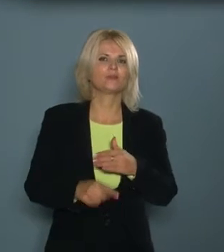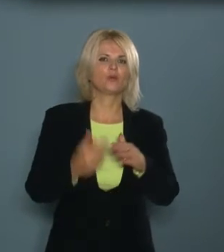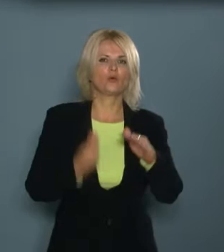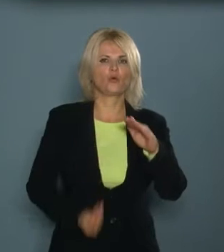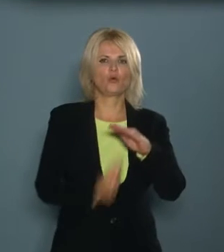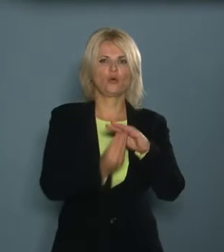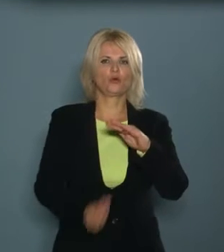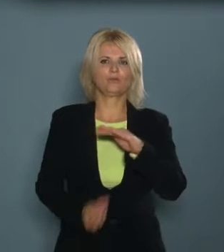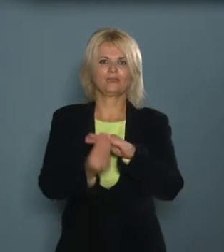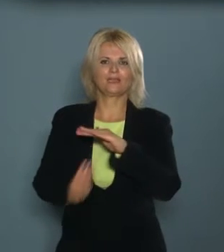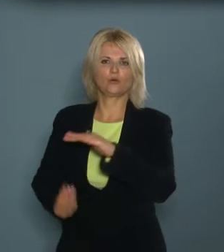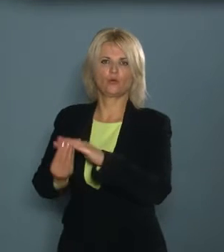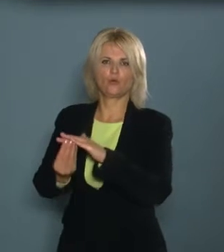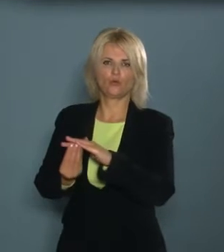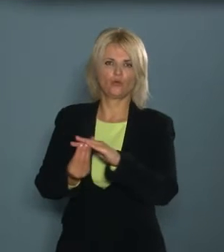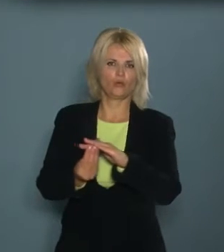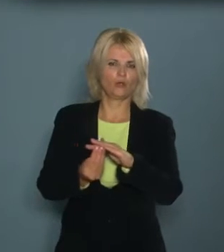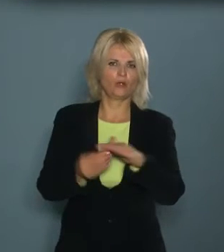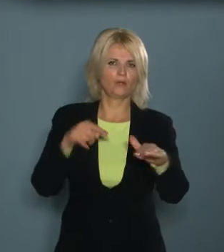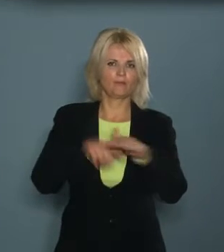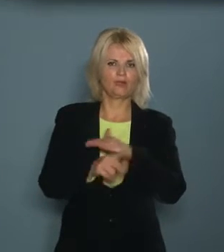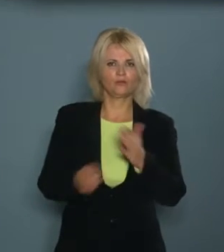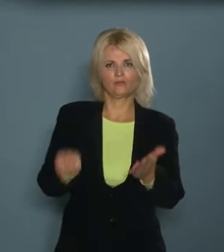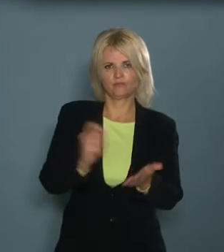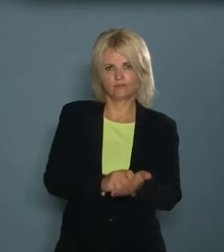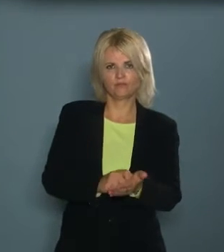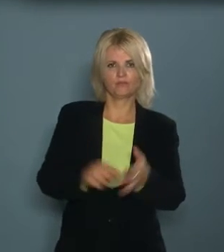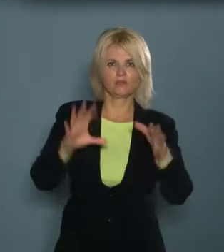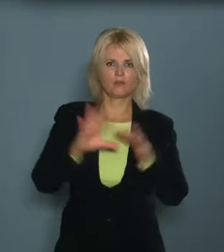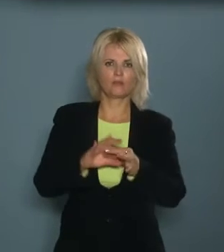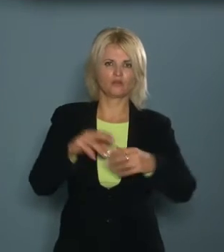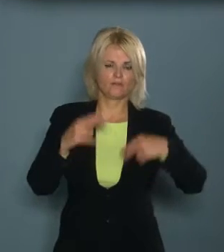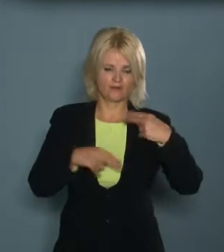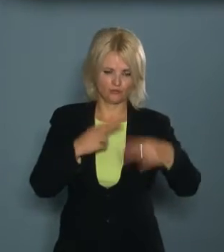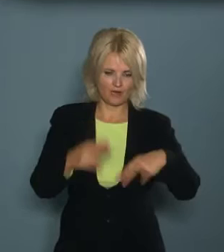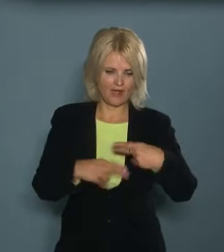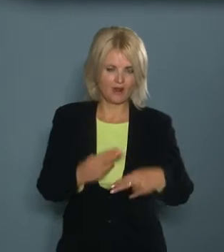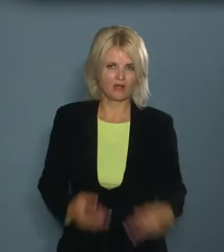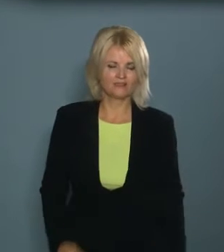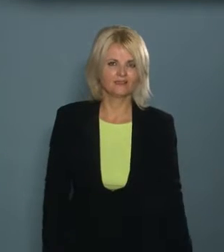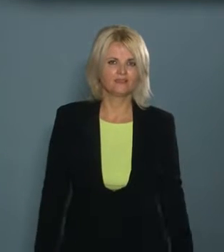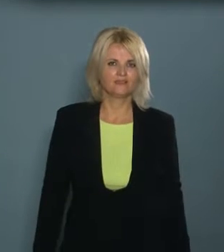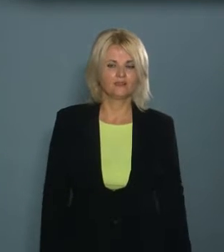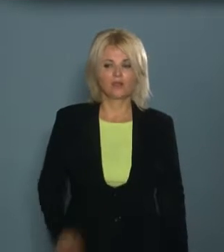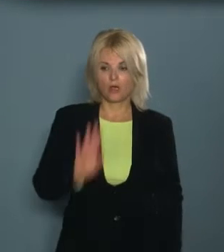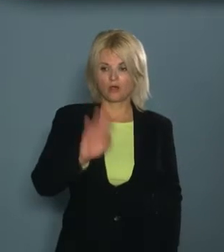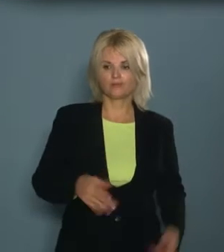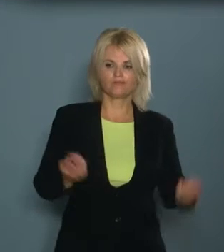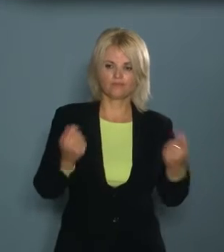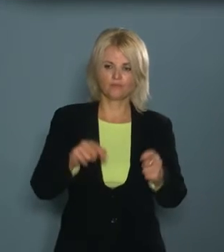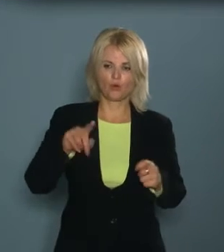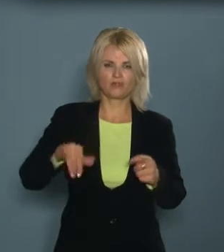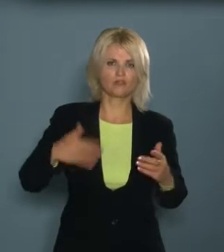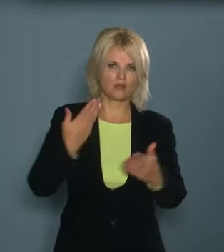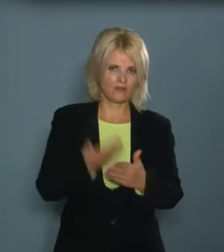korrupciót, illetve a metro beszerzéssel kapcsolatos vizsgálat volt. Az lezárult, ott is